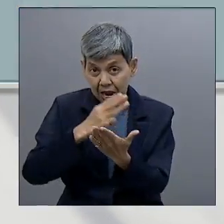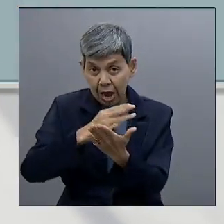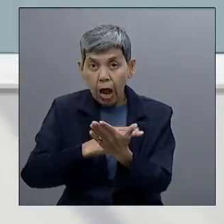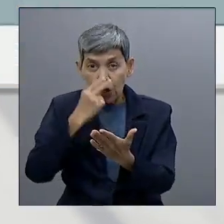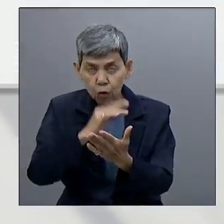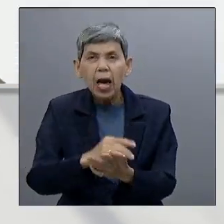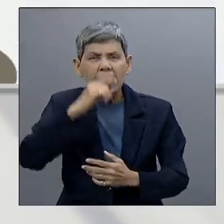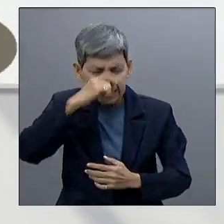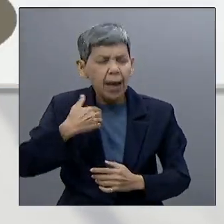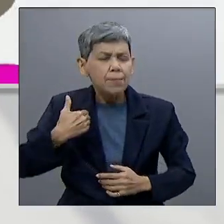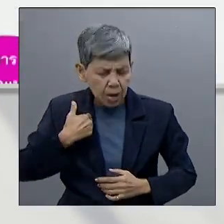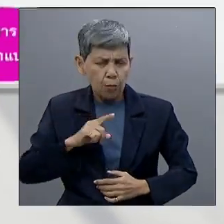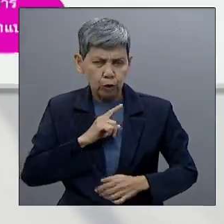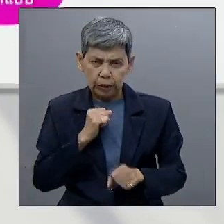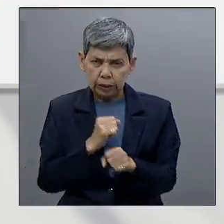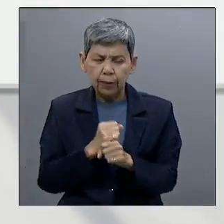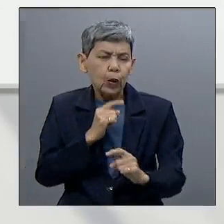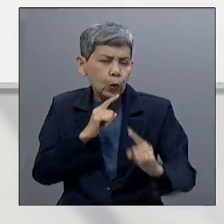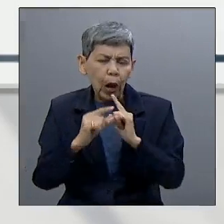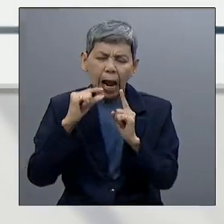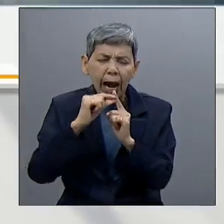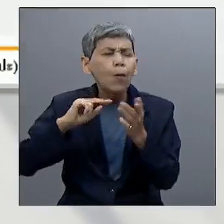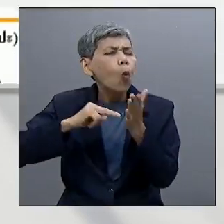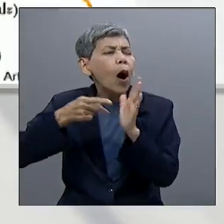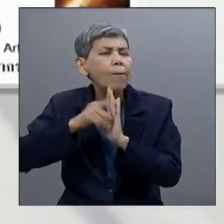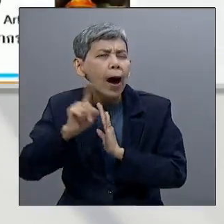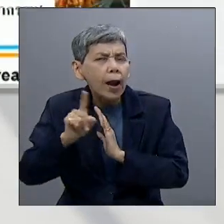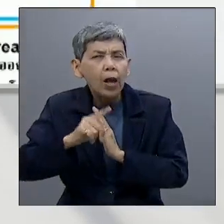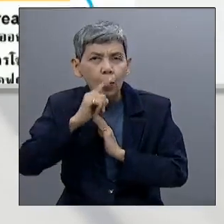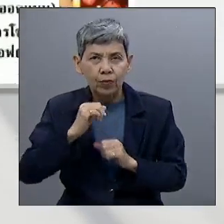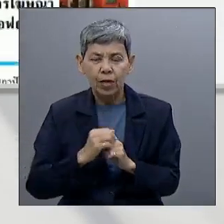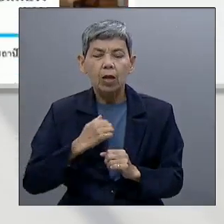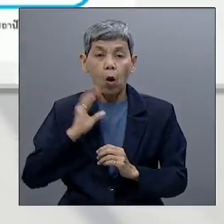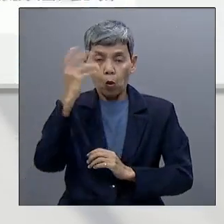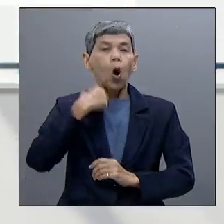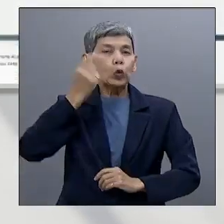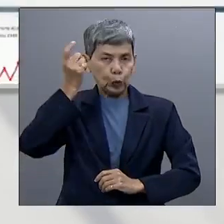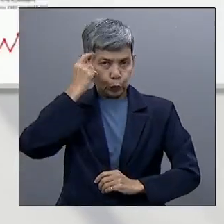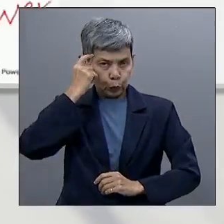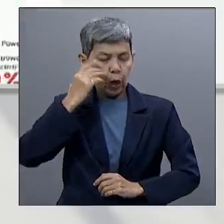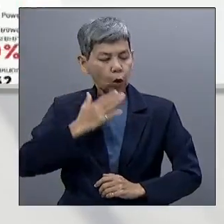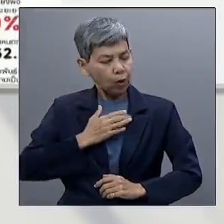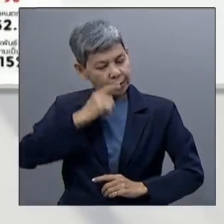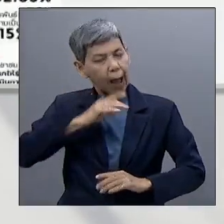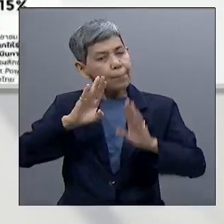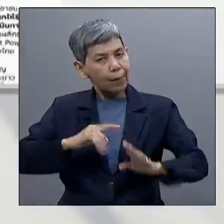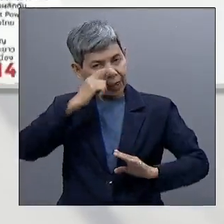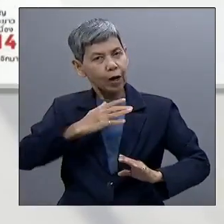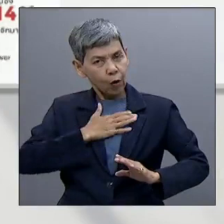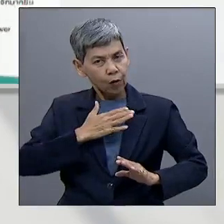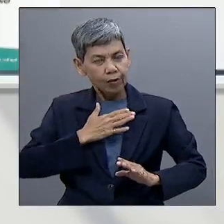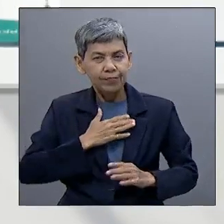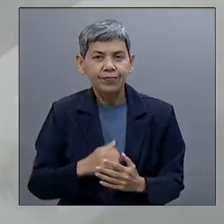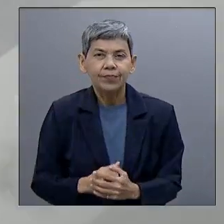าไทยก็มีหน้าที่ที่จะต้องคุยคำนิยามกันให้ตกผลึกและทำให้ทั่วโลกรับรู้ในทิศทางเดียวกันกับไทยให้ได้ค่ะ